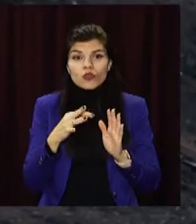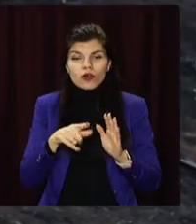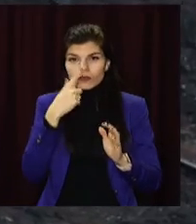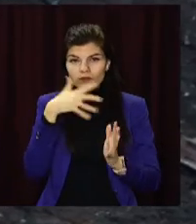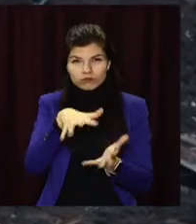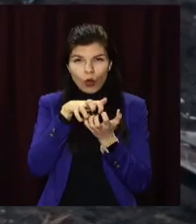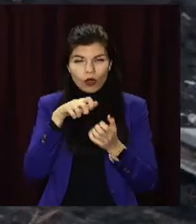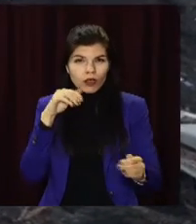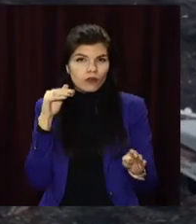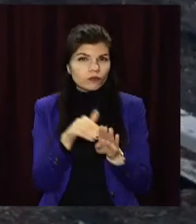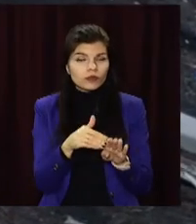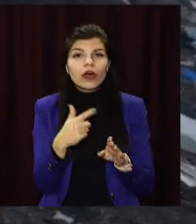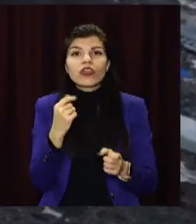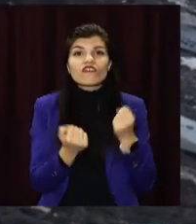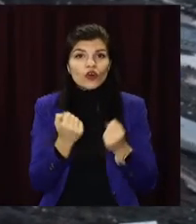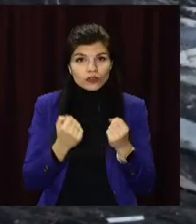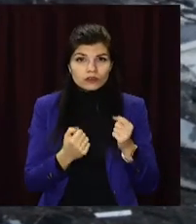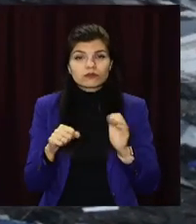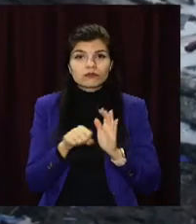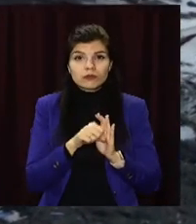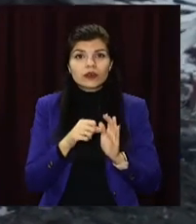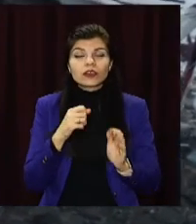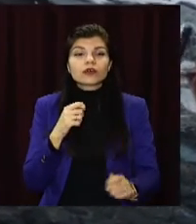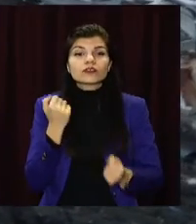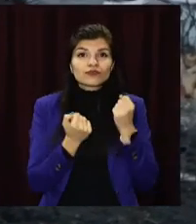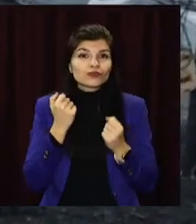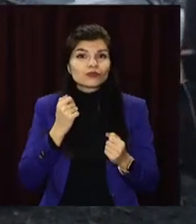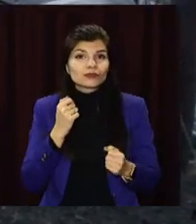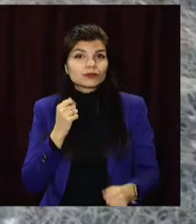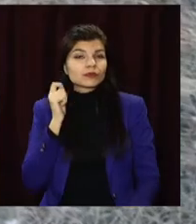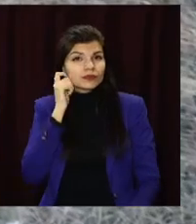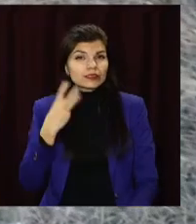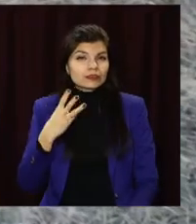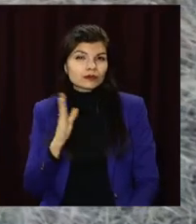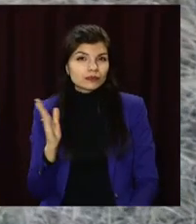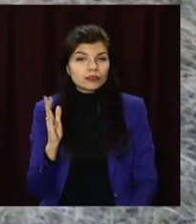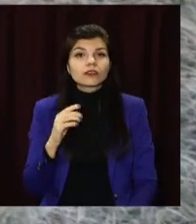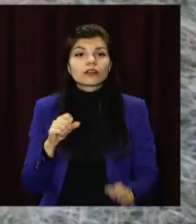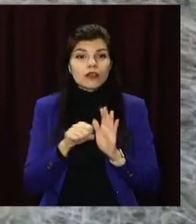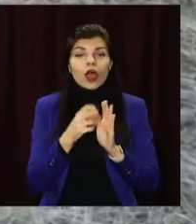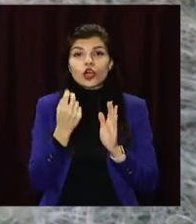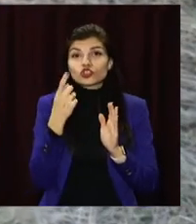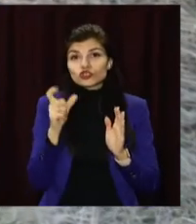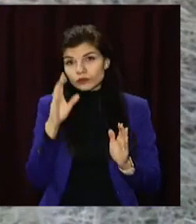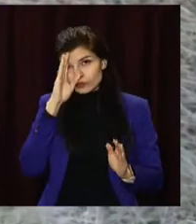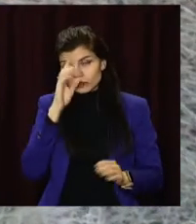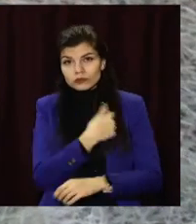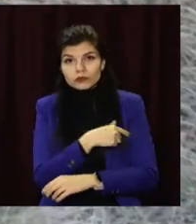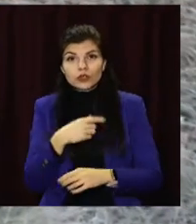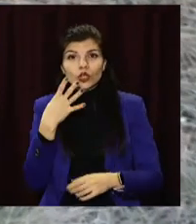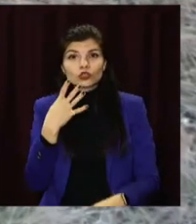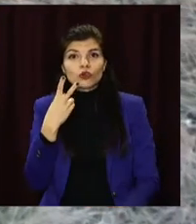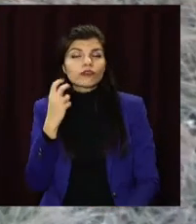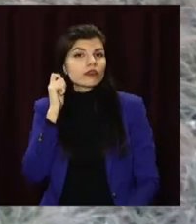передню частину автівки, де сидів водій. Сам 33-літній кермувальник загинув на місці. В салоні перебував ще один чоловік.